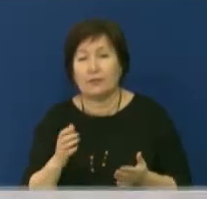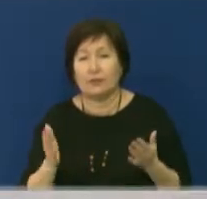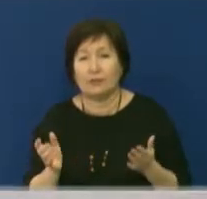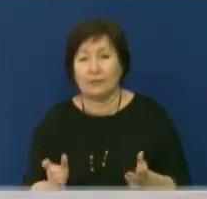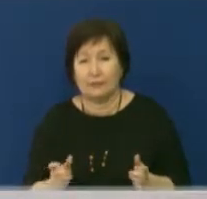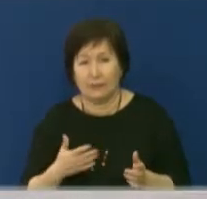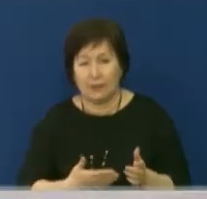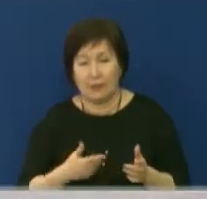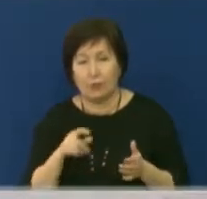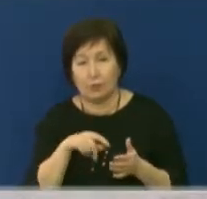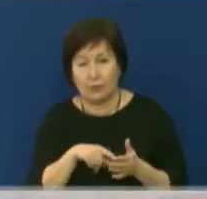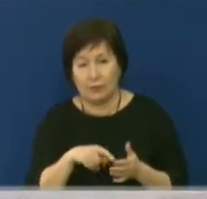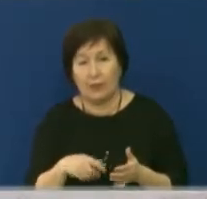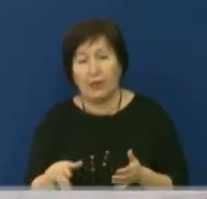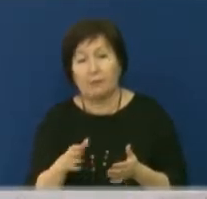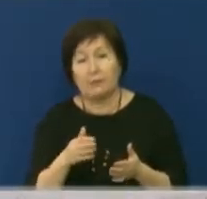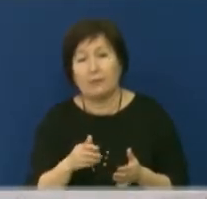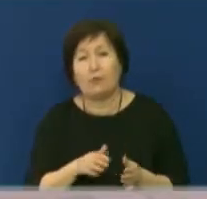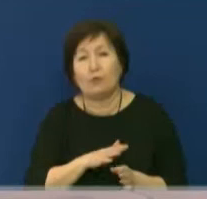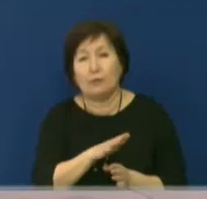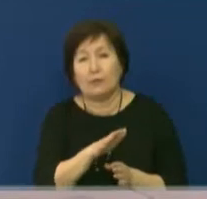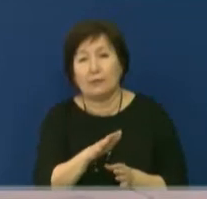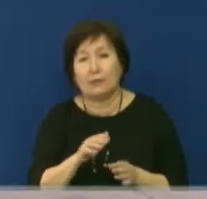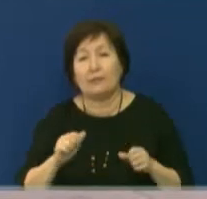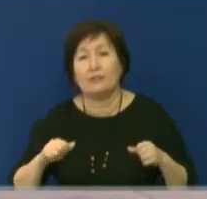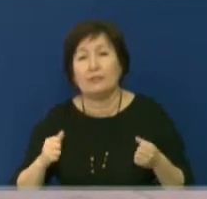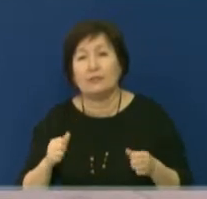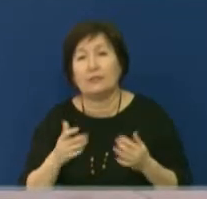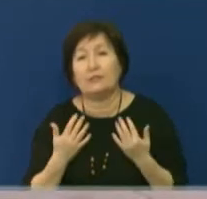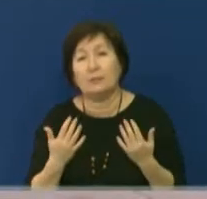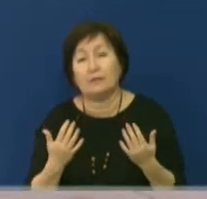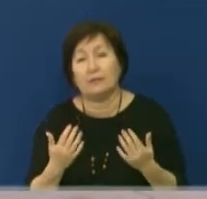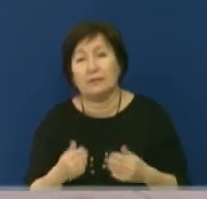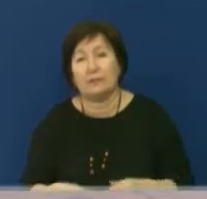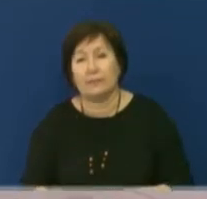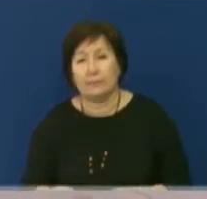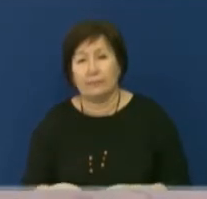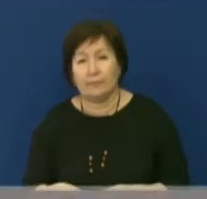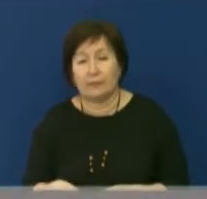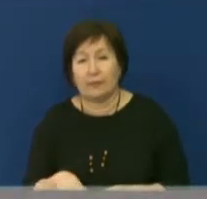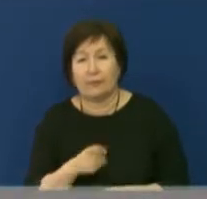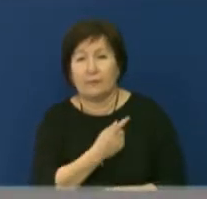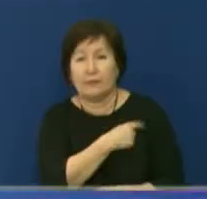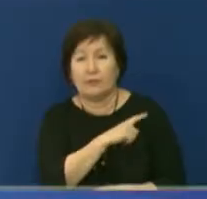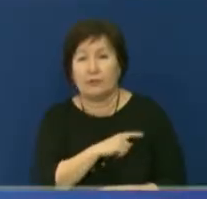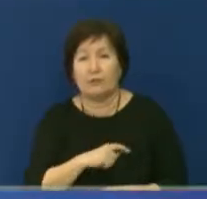все ограничения, содержащиеся в постановлениях главных государственных санитарных врачей республики и области.